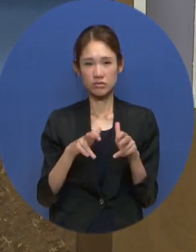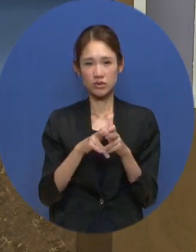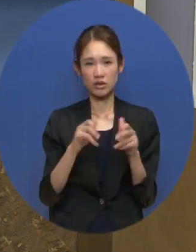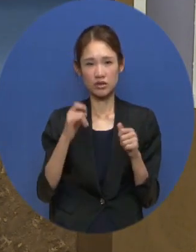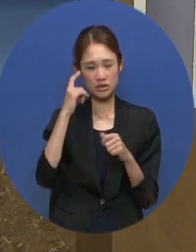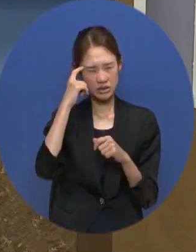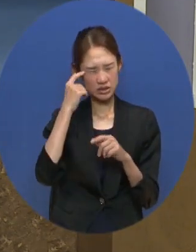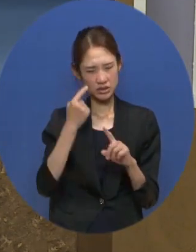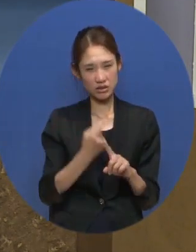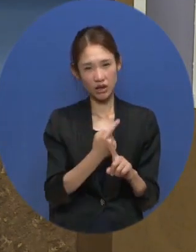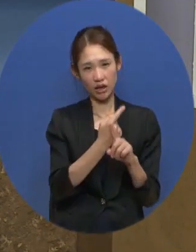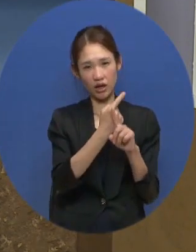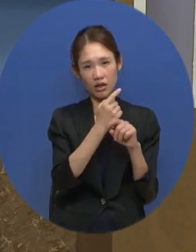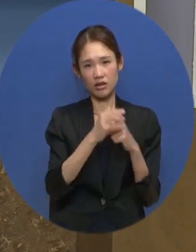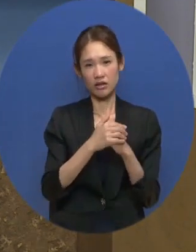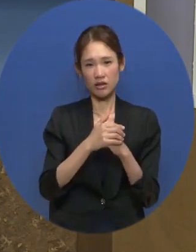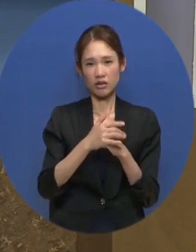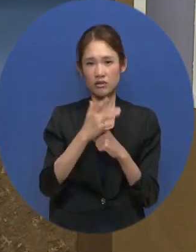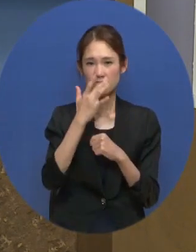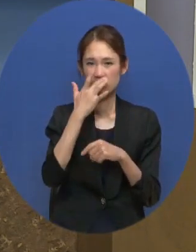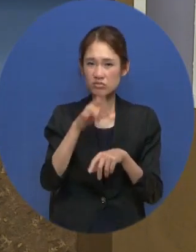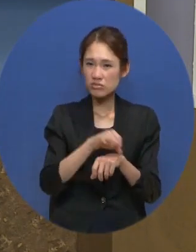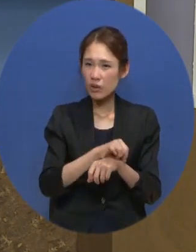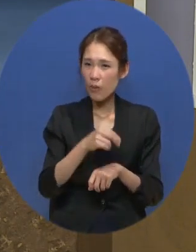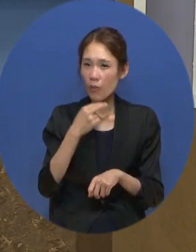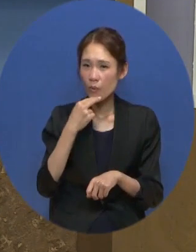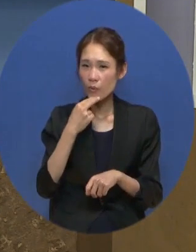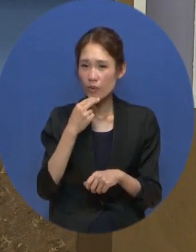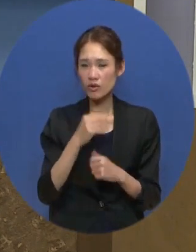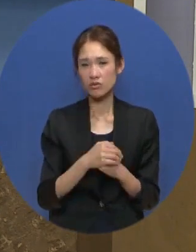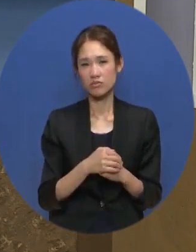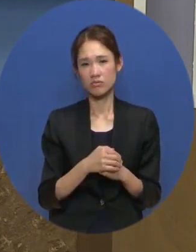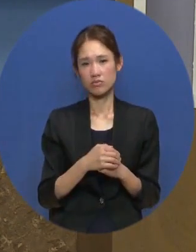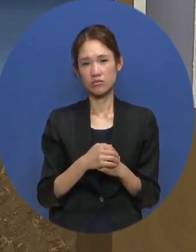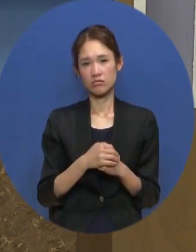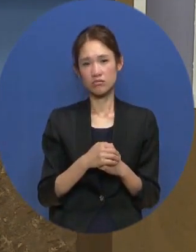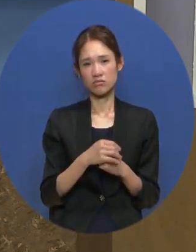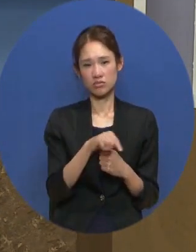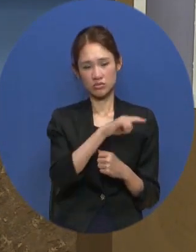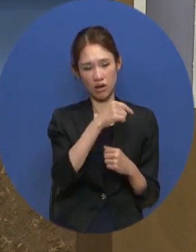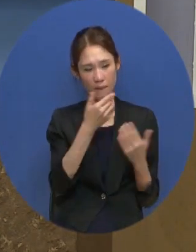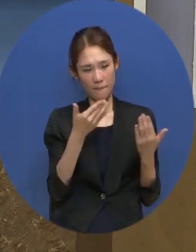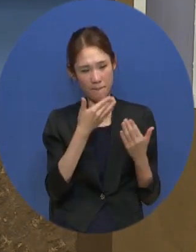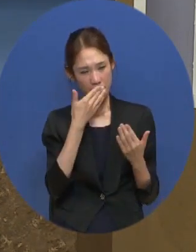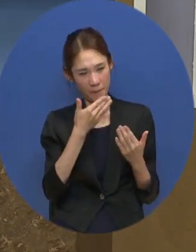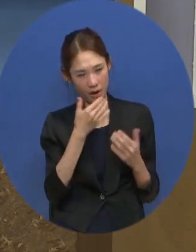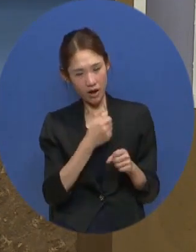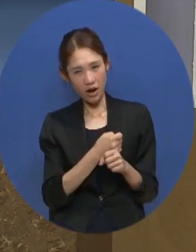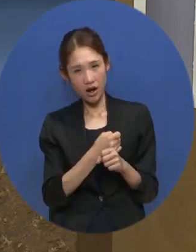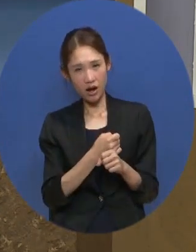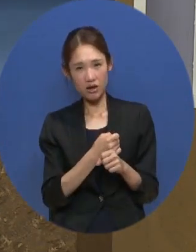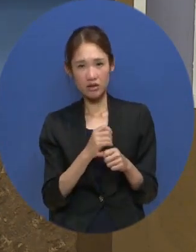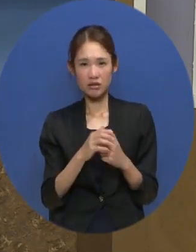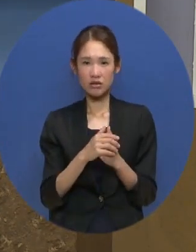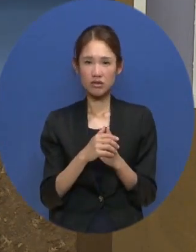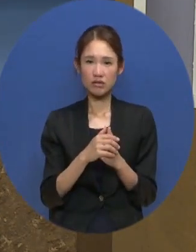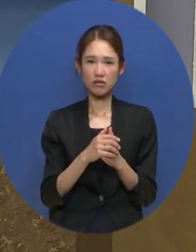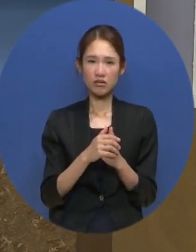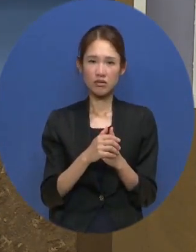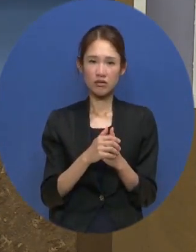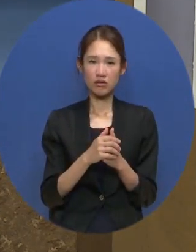인식 개선이 별다른 것이 아니라 이제 그들이 할 수 있는 일을 또 그들이 좀 발휘할 수 있는 능력을 최대한 발휘할